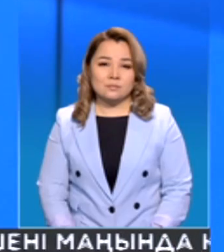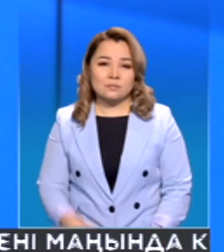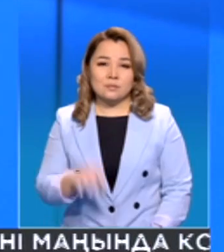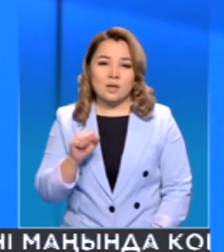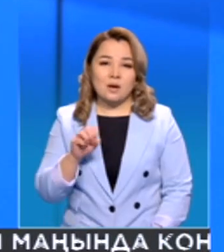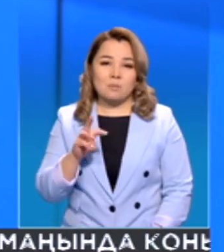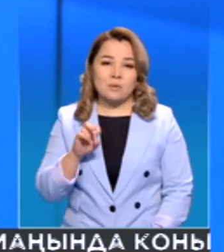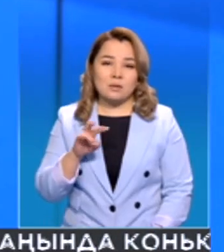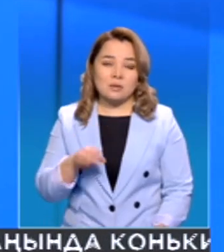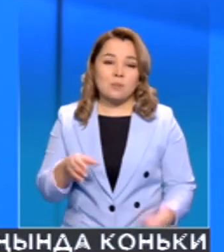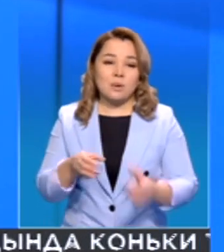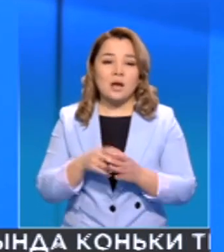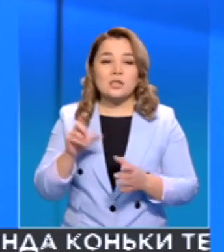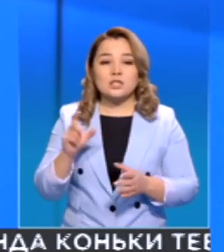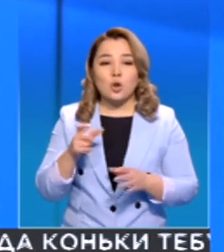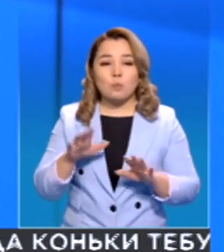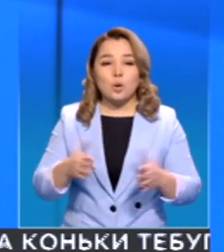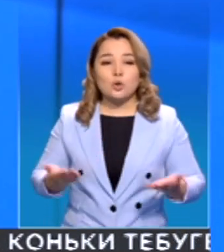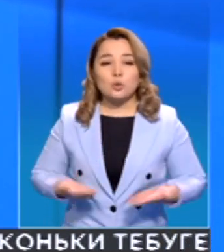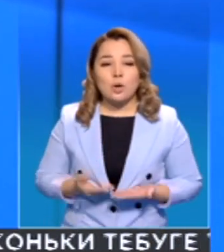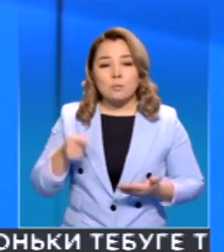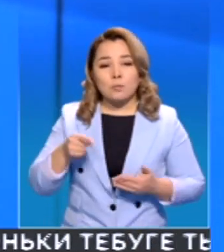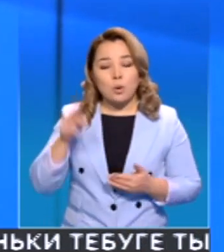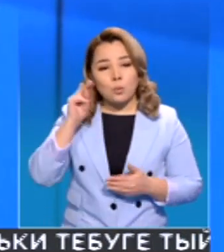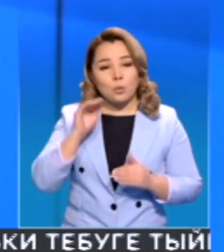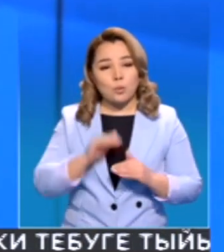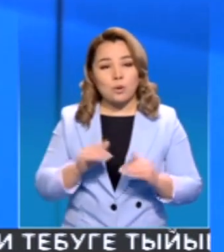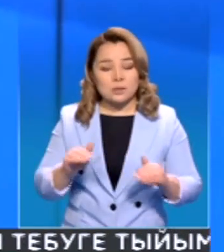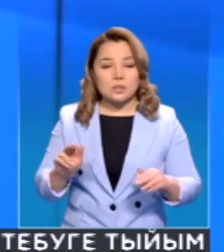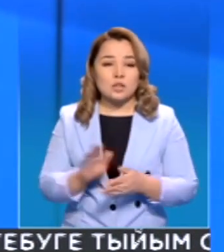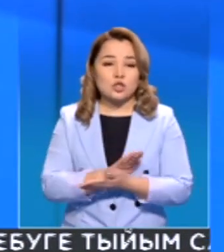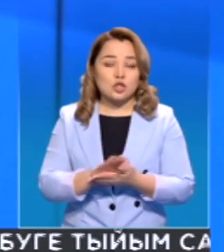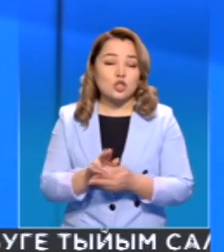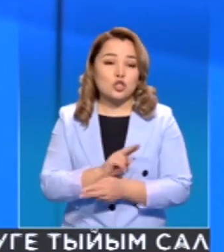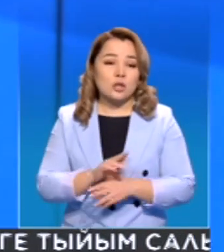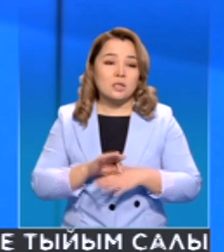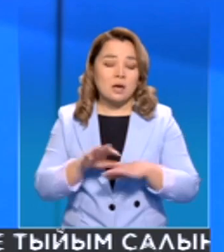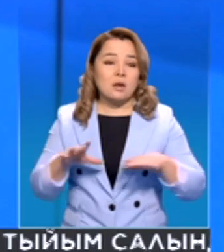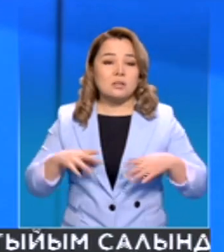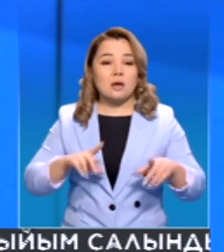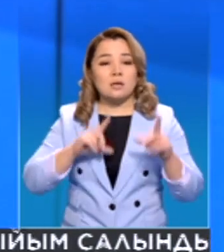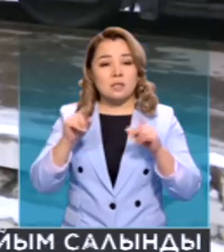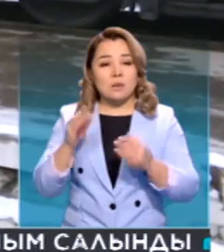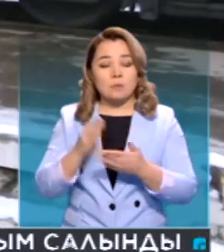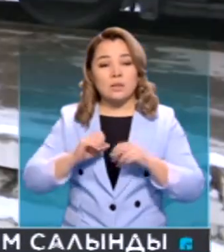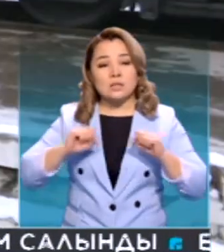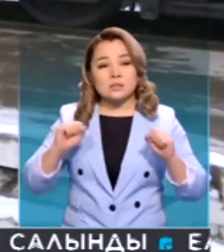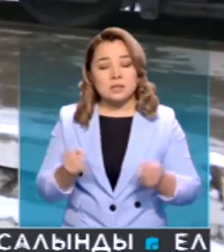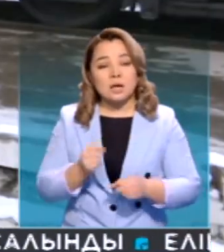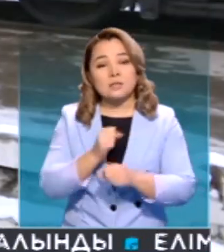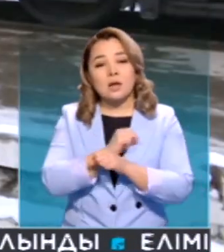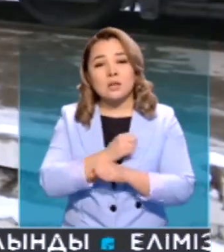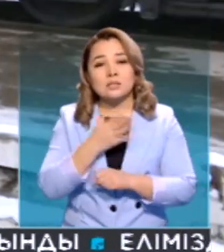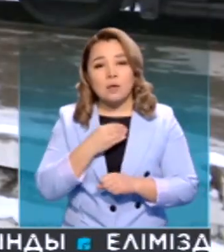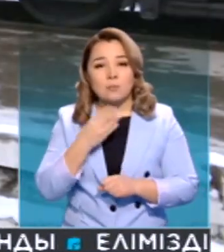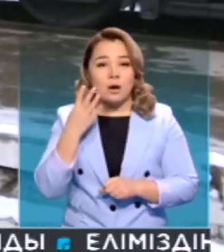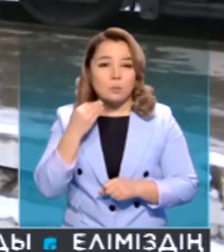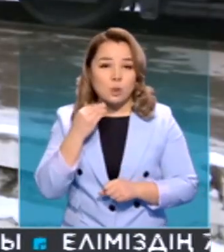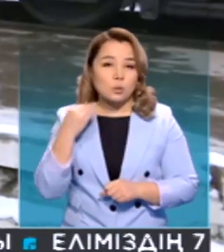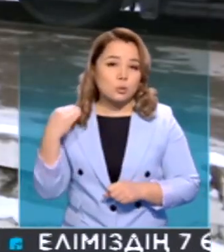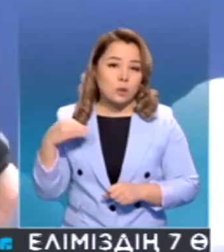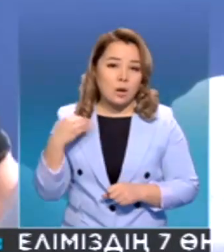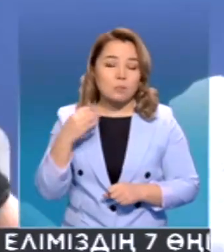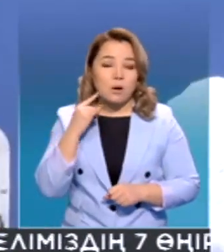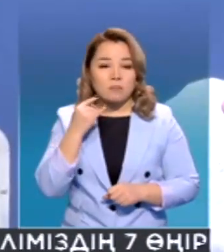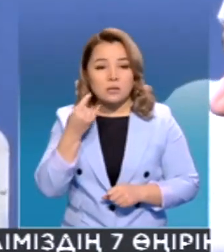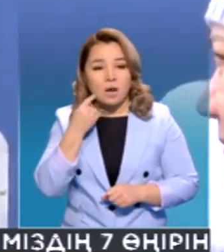Аманат партиясы Екібастұз қаласында тұратын 1000 оқушыны шипажайларға жөнелте бастады. Балалар қысқы демалысты Семей, Алматы, Түркістан,